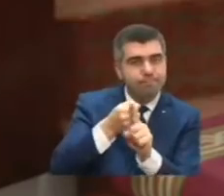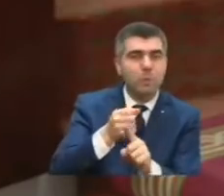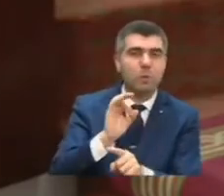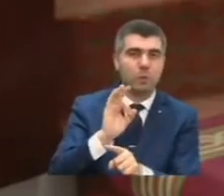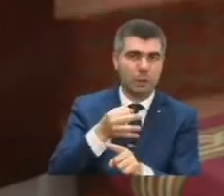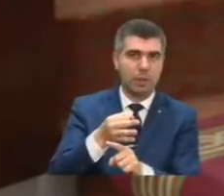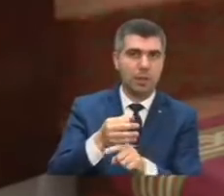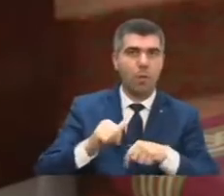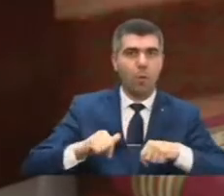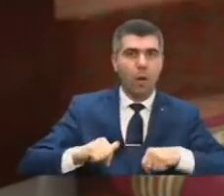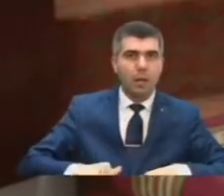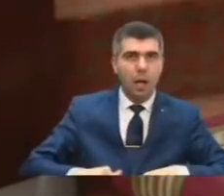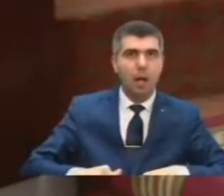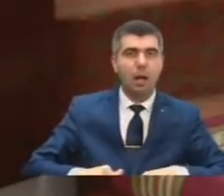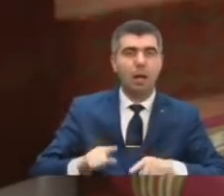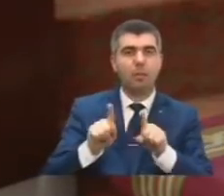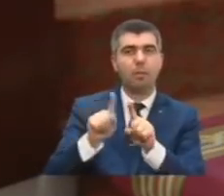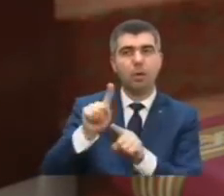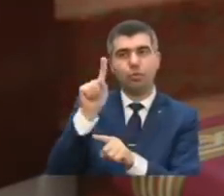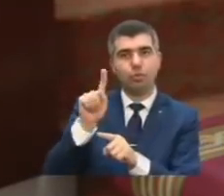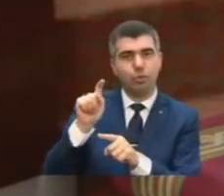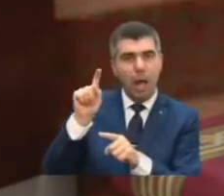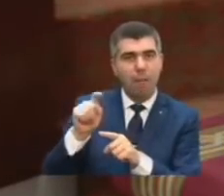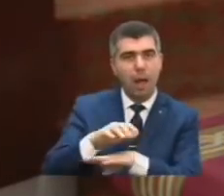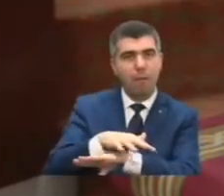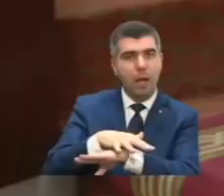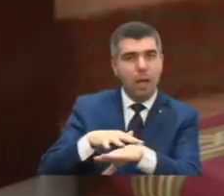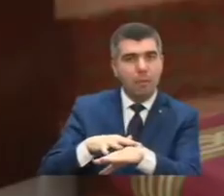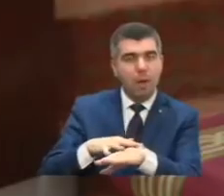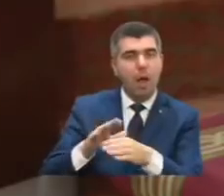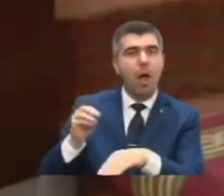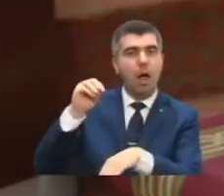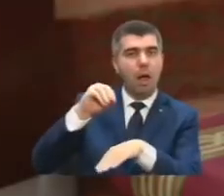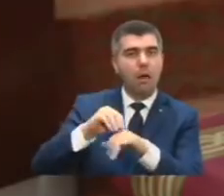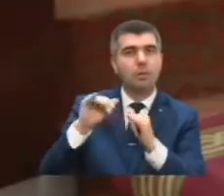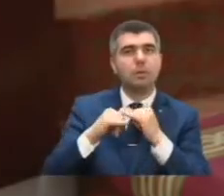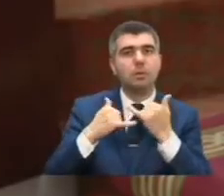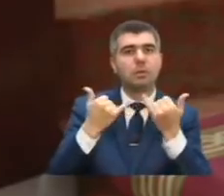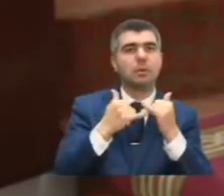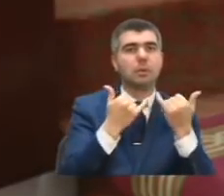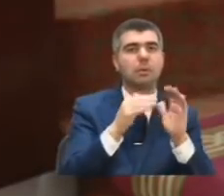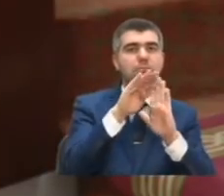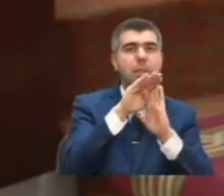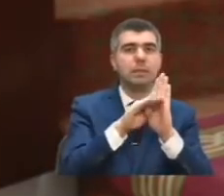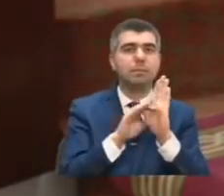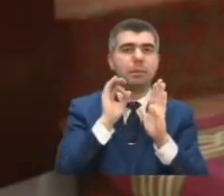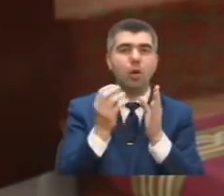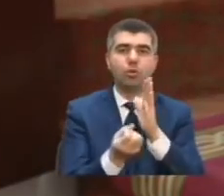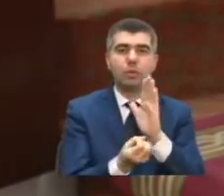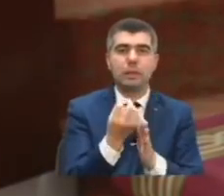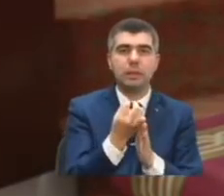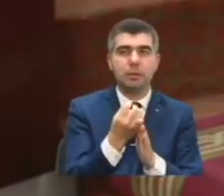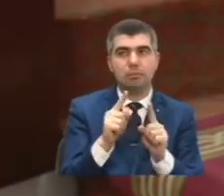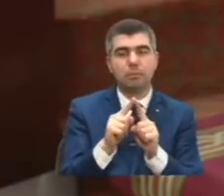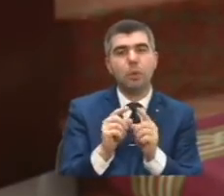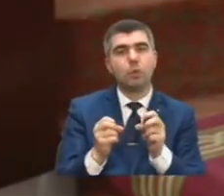حنا ومن جهة السلطات المحلية واللجان اللي غادي تكون، لكن حنا عندنا حساسية لهذه القضية فعلا، لأن